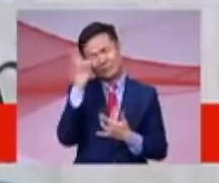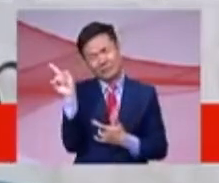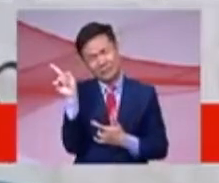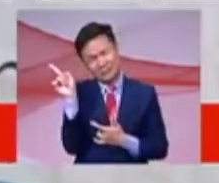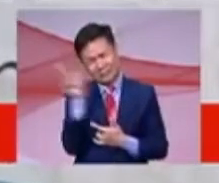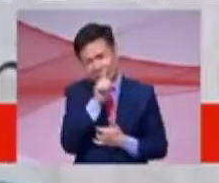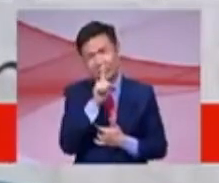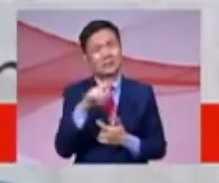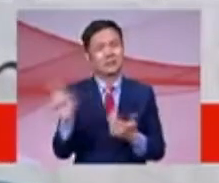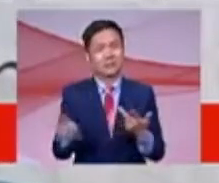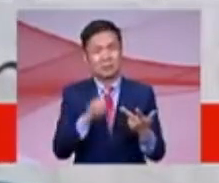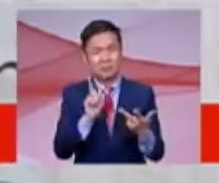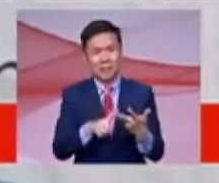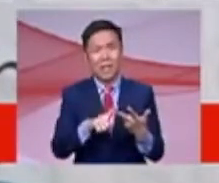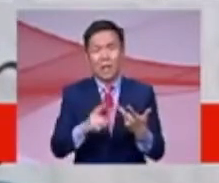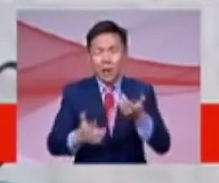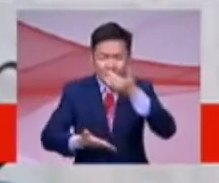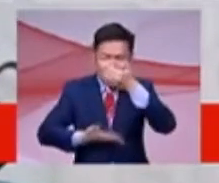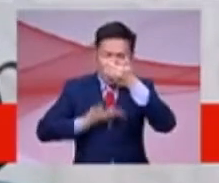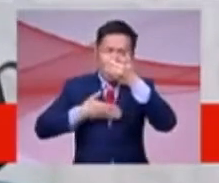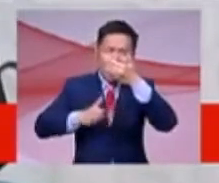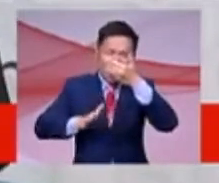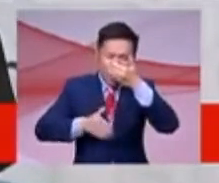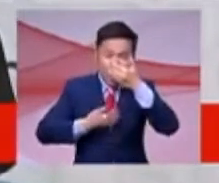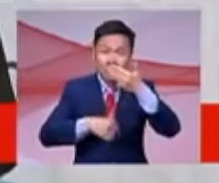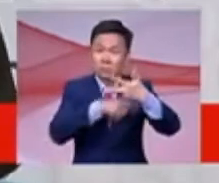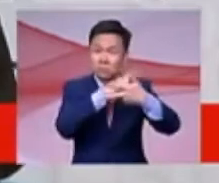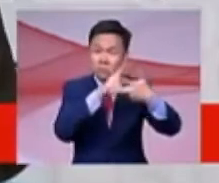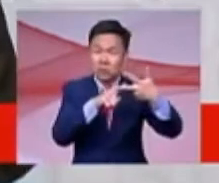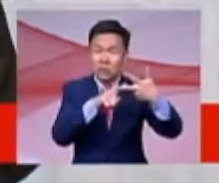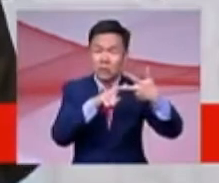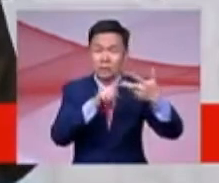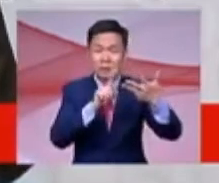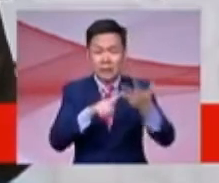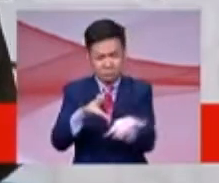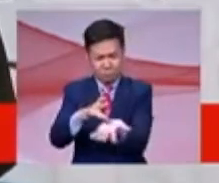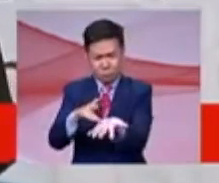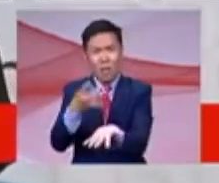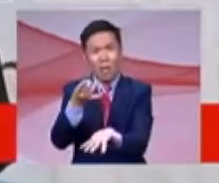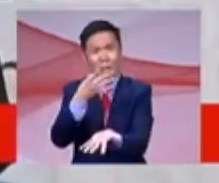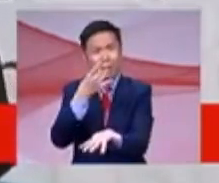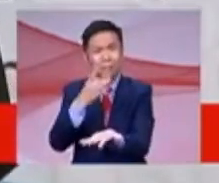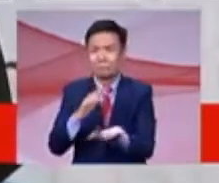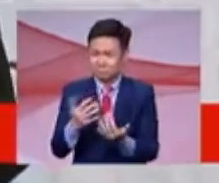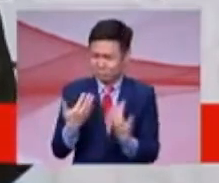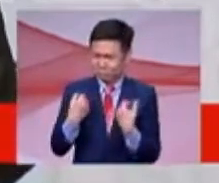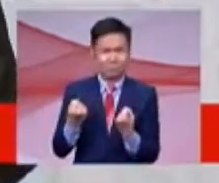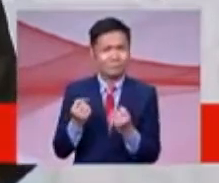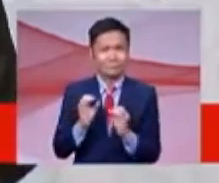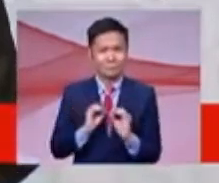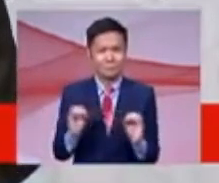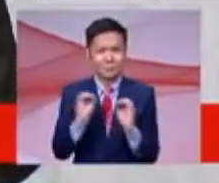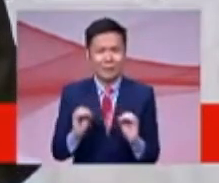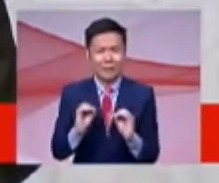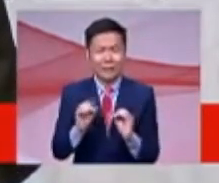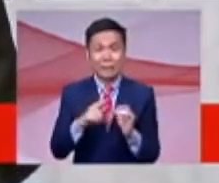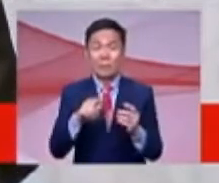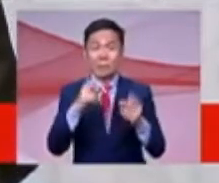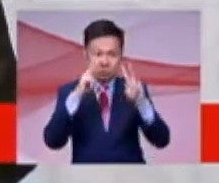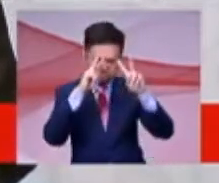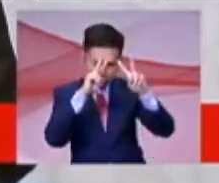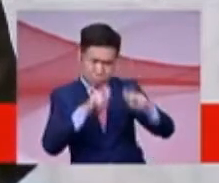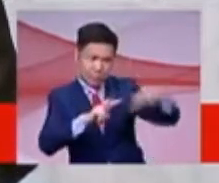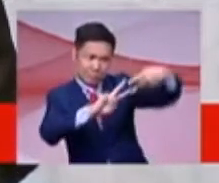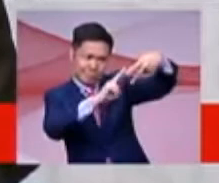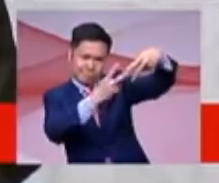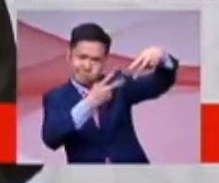dan memerlukan bantuan alat pernafasan dan tidak respon kepada rawatan, kita akan menjalankan genomic study. Berarti